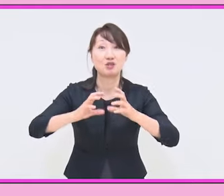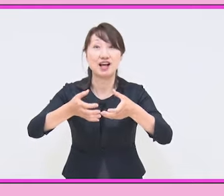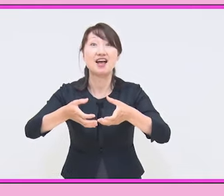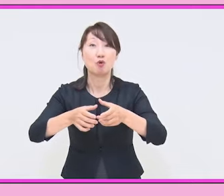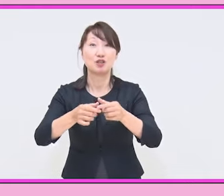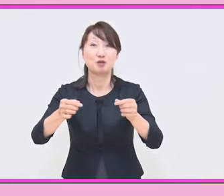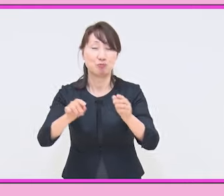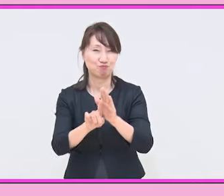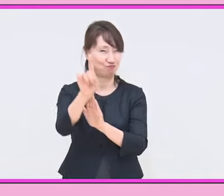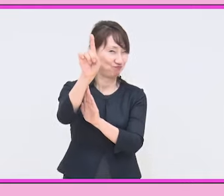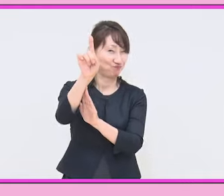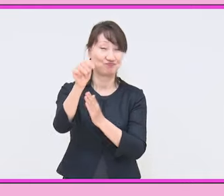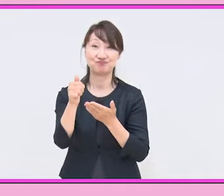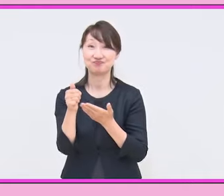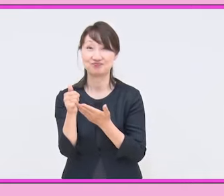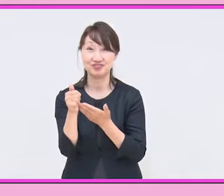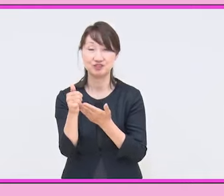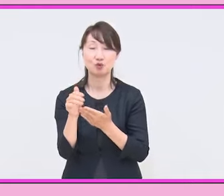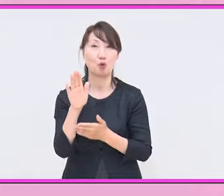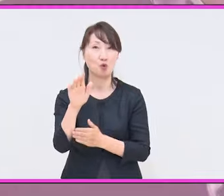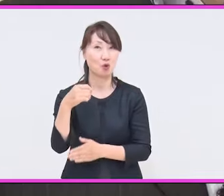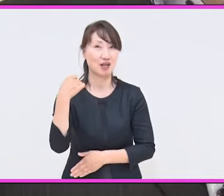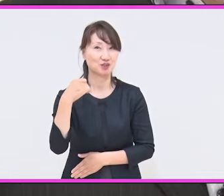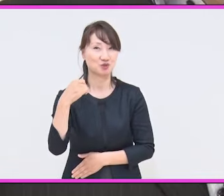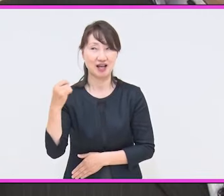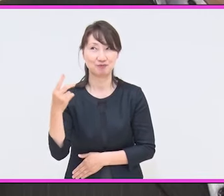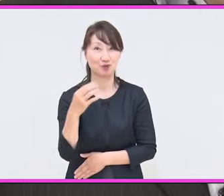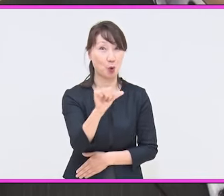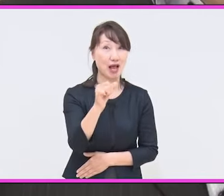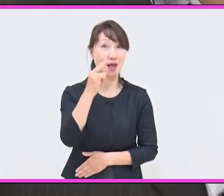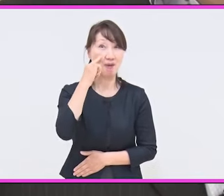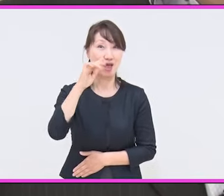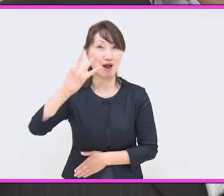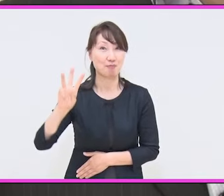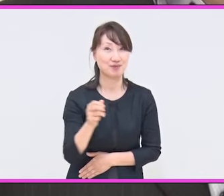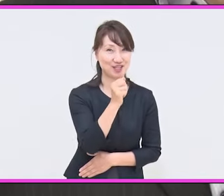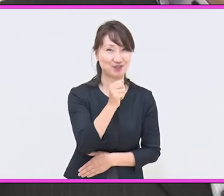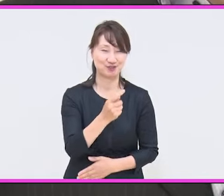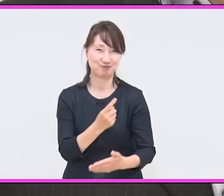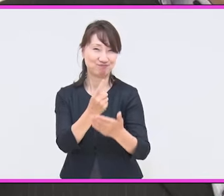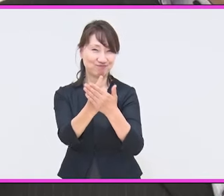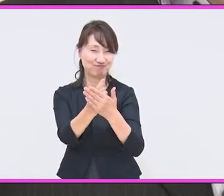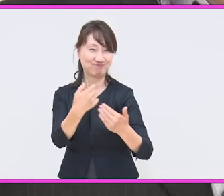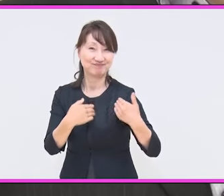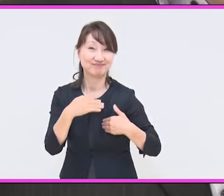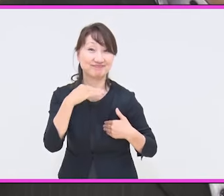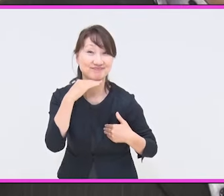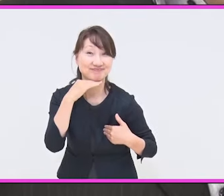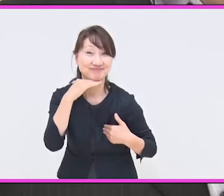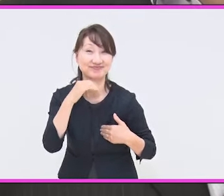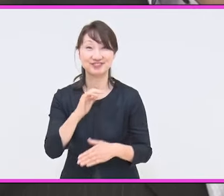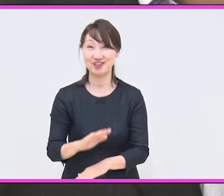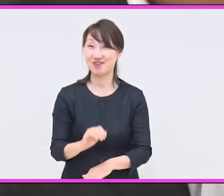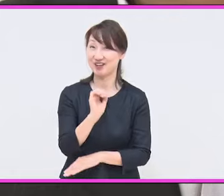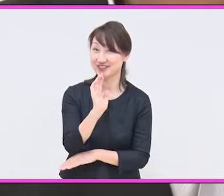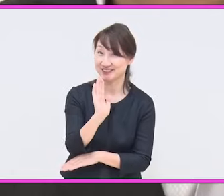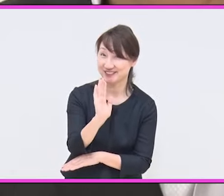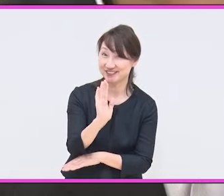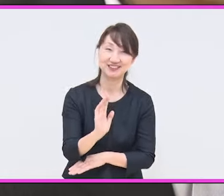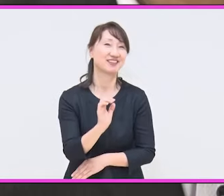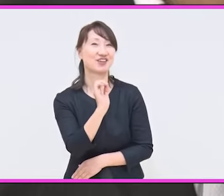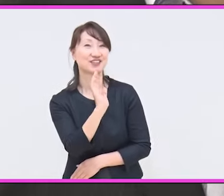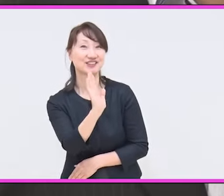本の第一人者で、この夏5回目のパラリンピック出場が期待されています。島川選手、今日はよろしくお願いします。